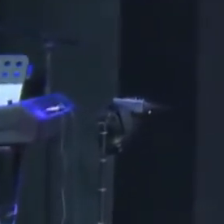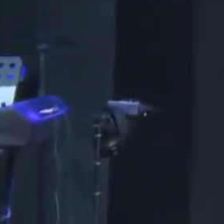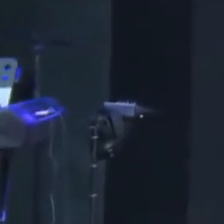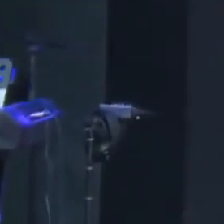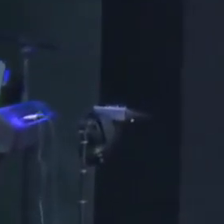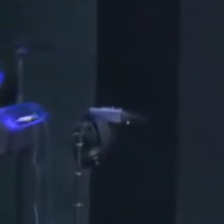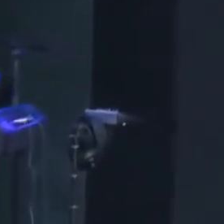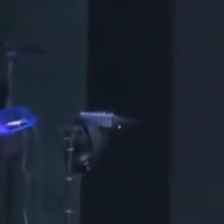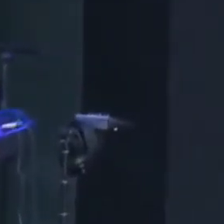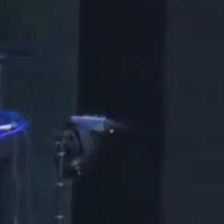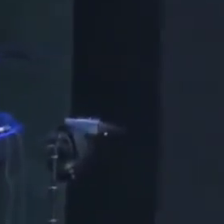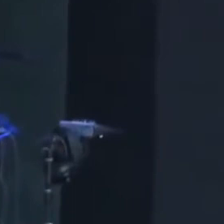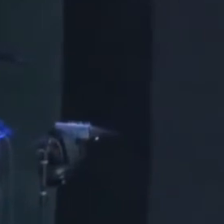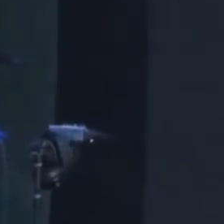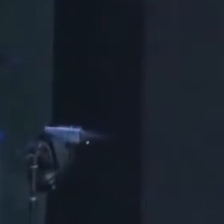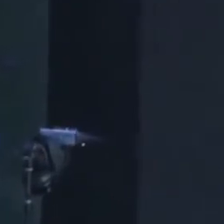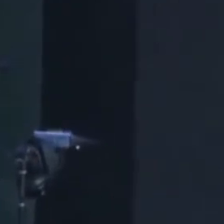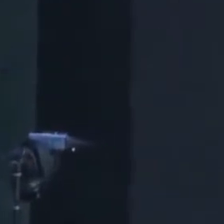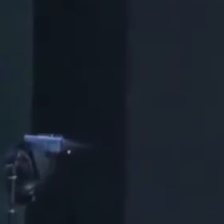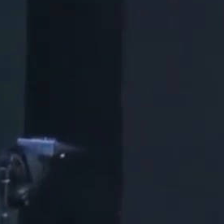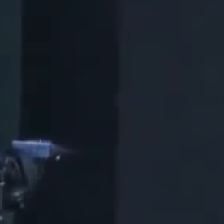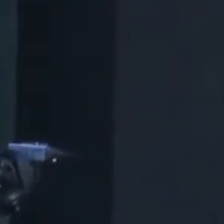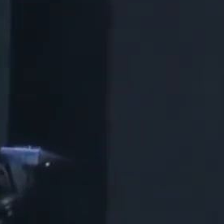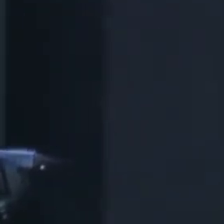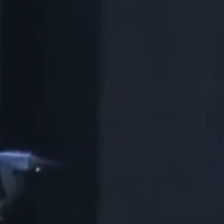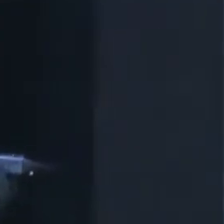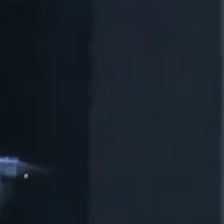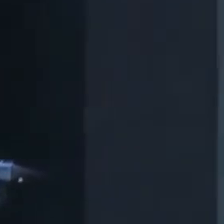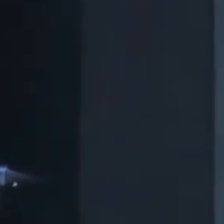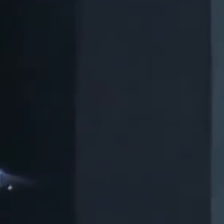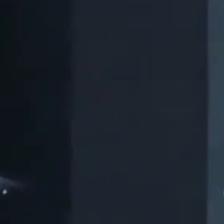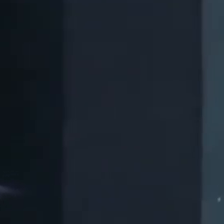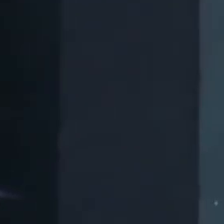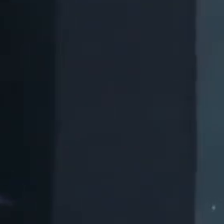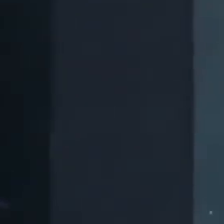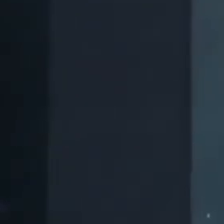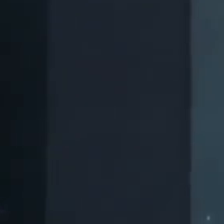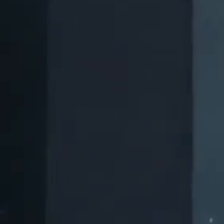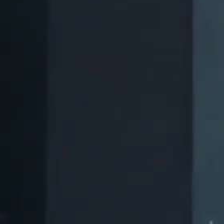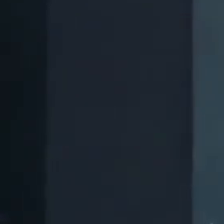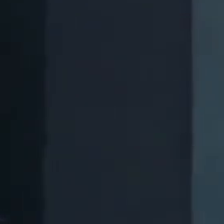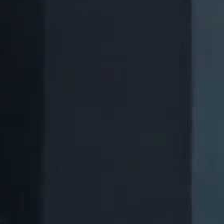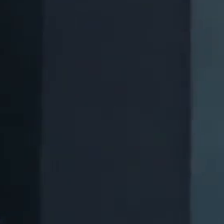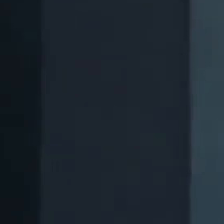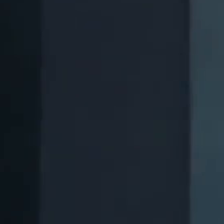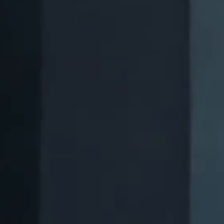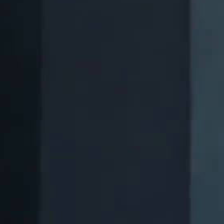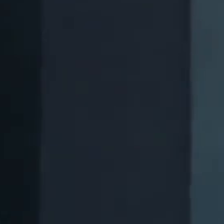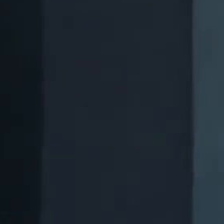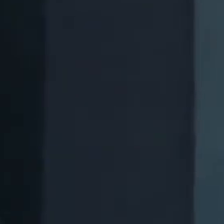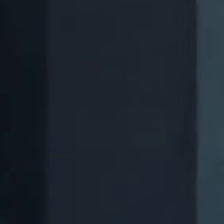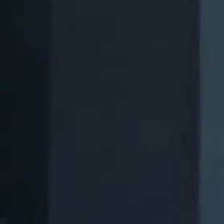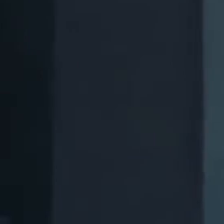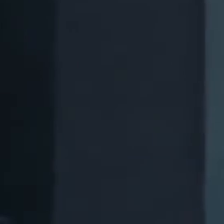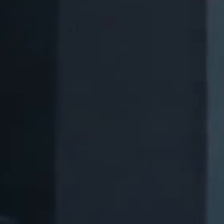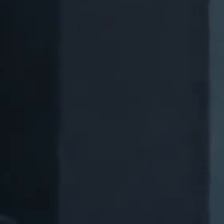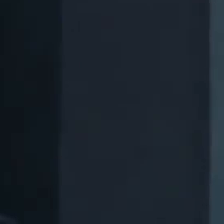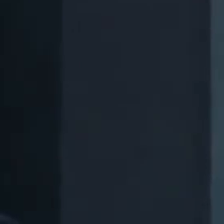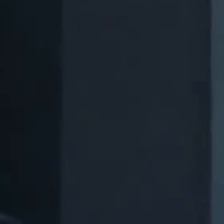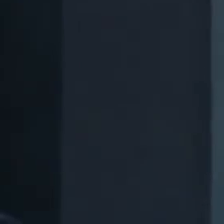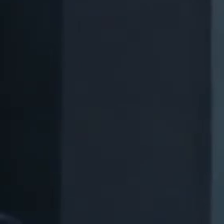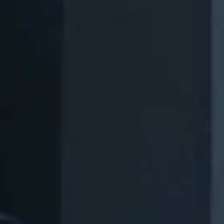biarlah Kami boleh percaya bahwa Iman kami tidak salah Iman kami benar